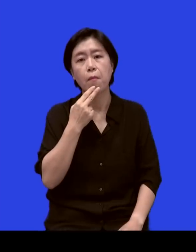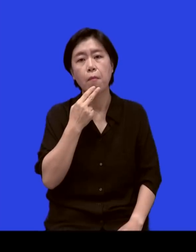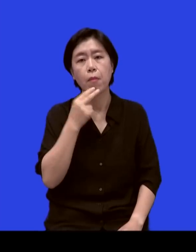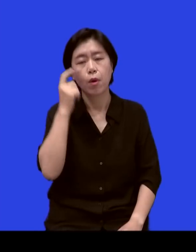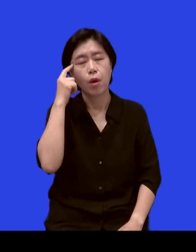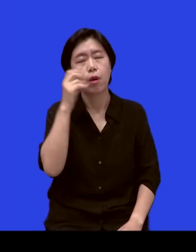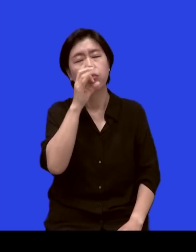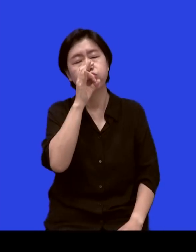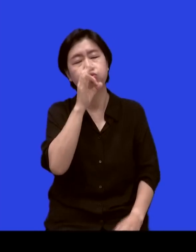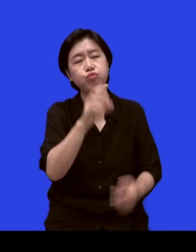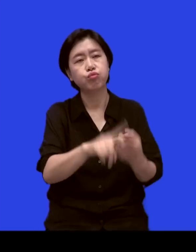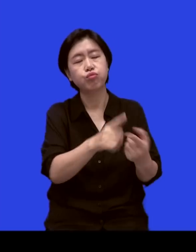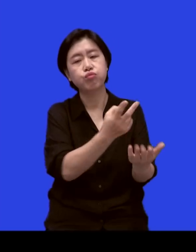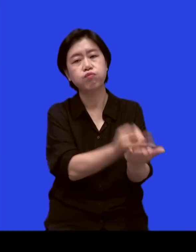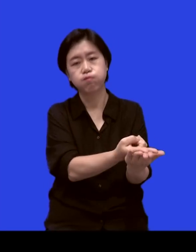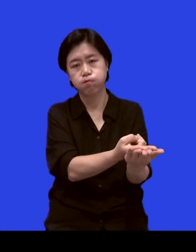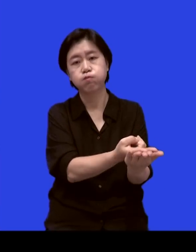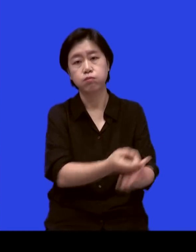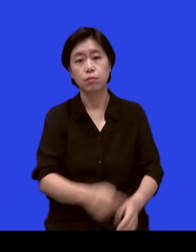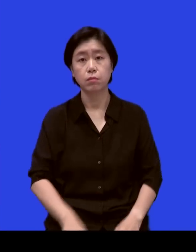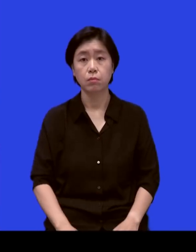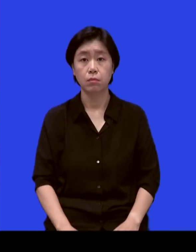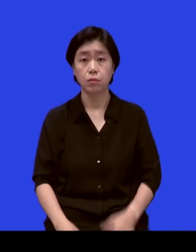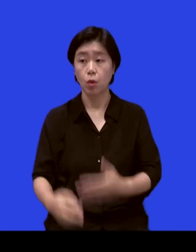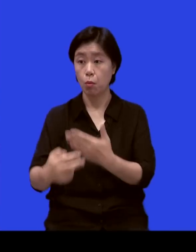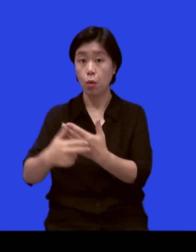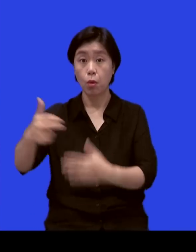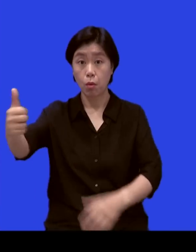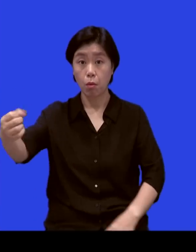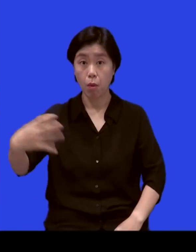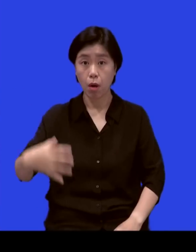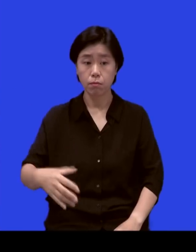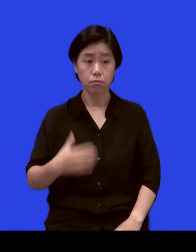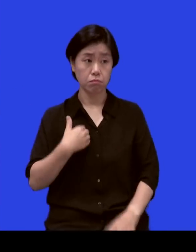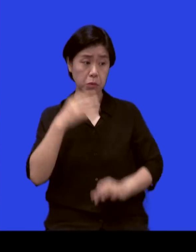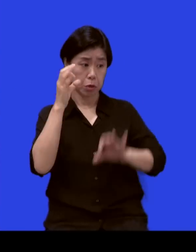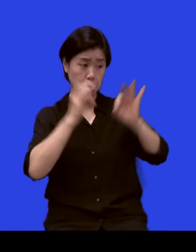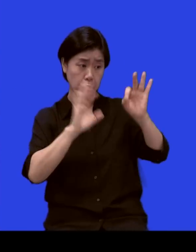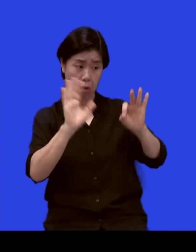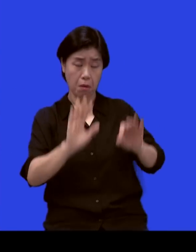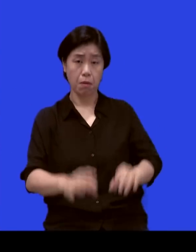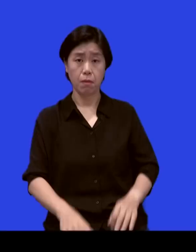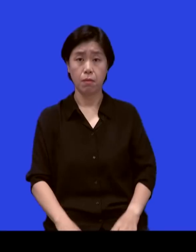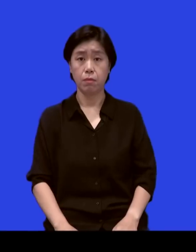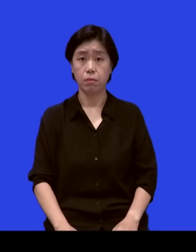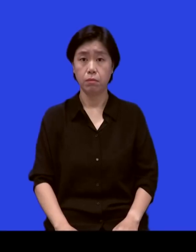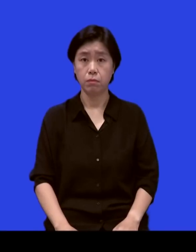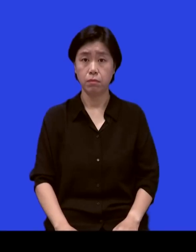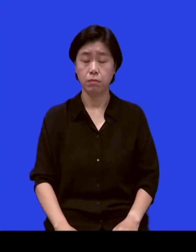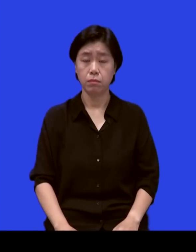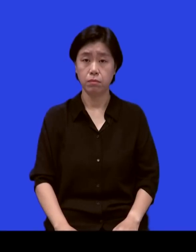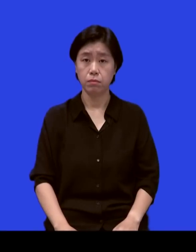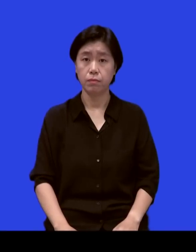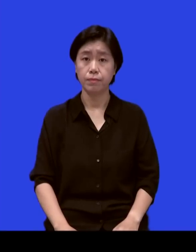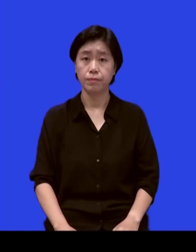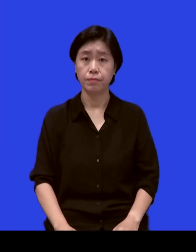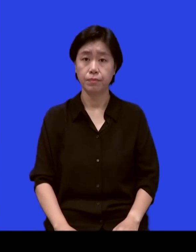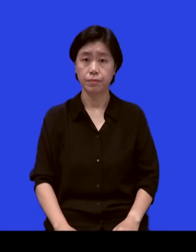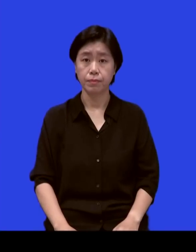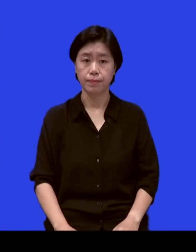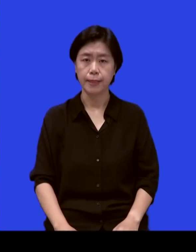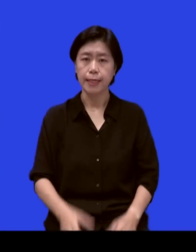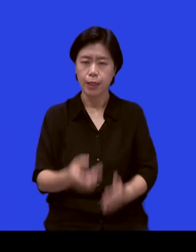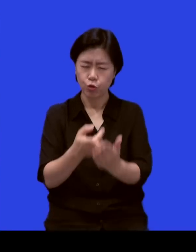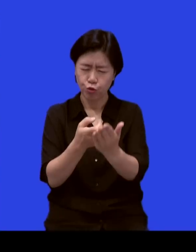그 담당이가 자기는 이제 뭐 실수 안 했다. 아, 실수 병원, 당연히 이제 그렇잖아요. 병원 원리 인정을 네, 못하지 네. 않았죠. 실수를 안 했고 정확하게